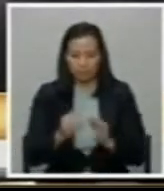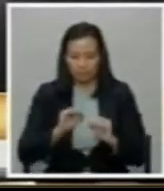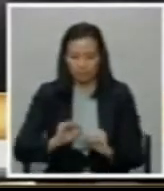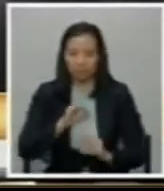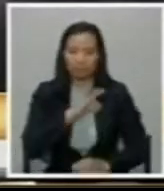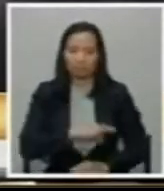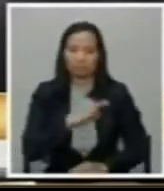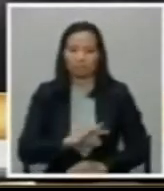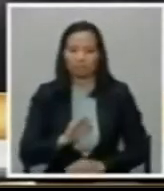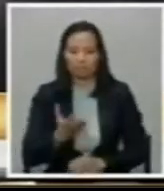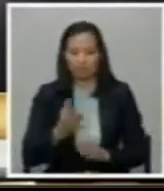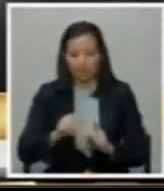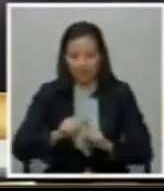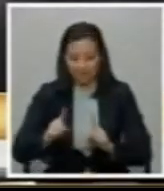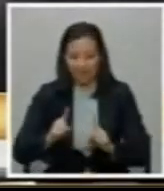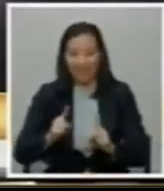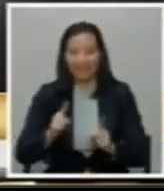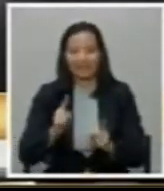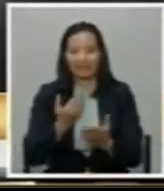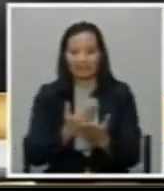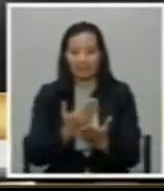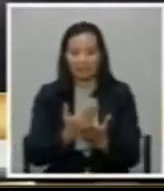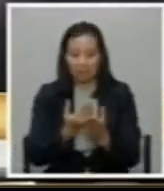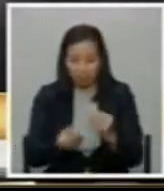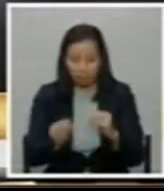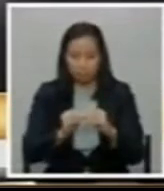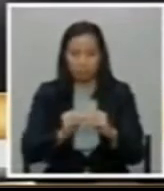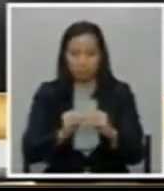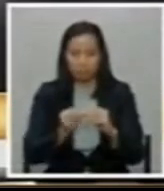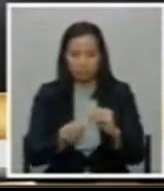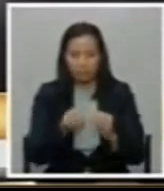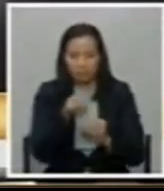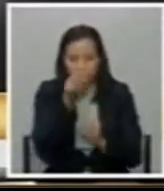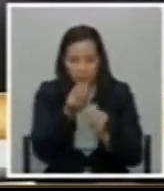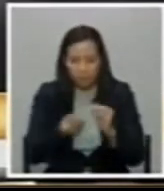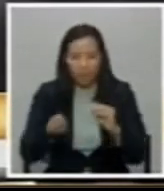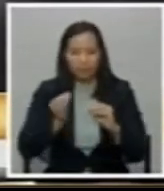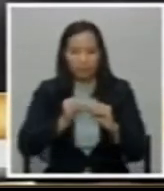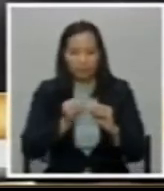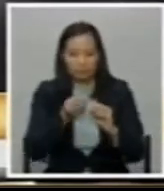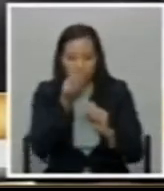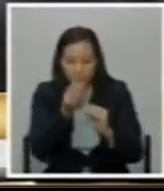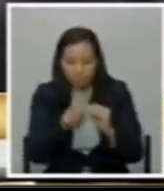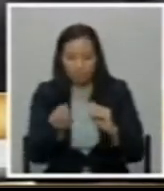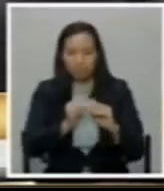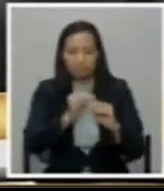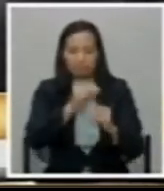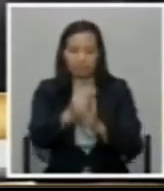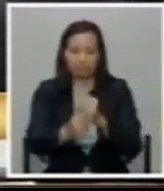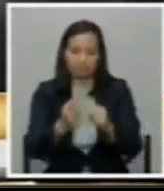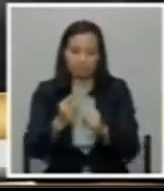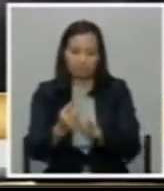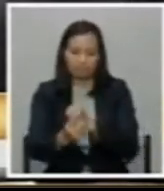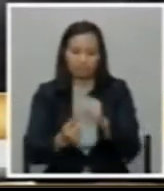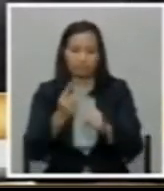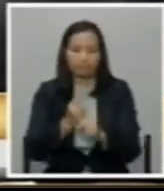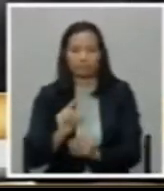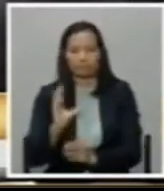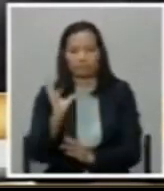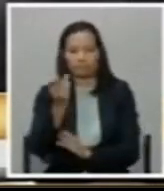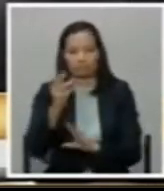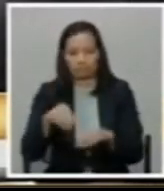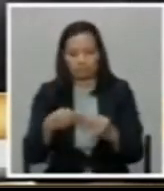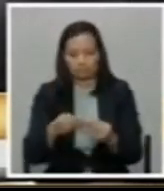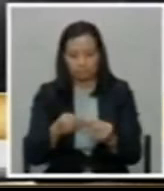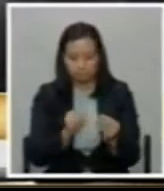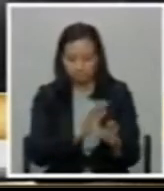ได้รู้สึกอะไรแต่เงินก็จะงอกเงยมากขึ้นนะครับเพราะฉะนั้นประเด็นนี้แหละครับที่เป็นเรื่องใหญ่ที่โลกเนี่ยกำลังให้ความเอ